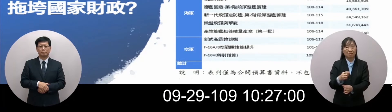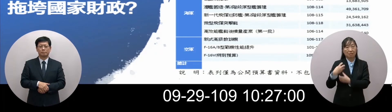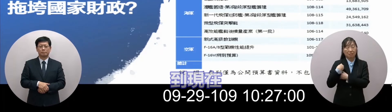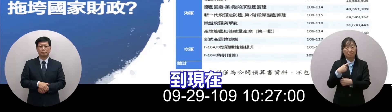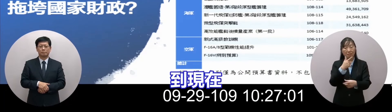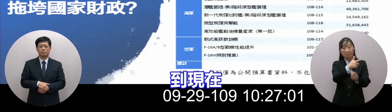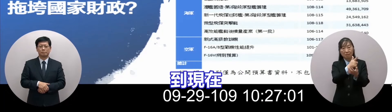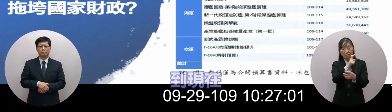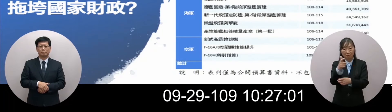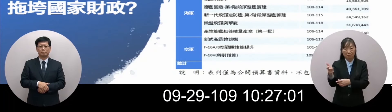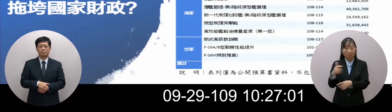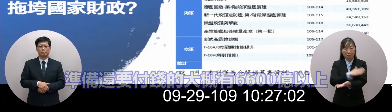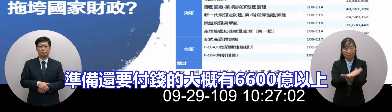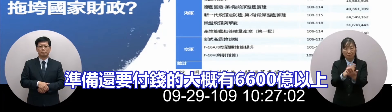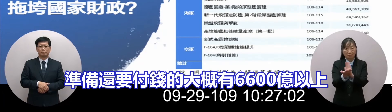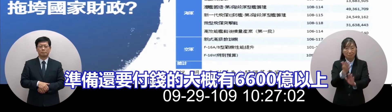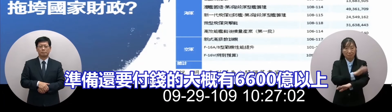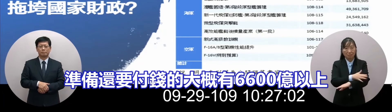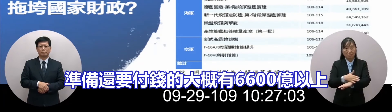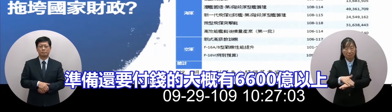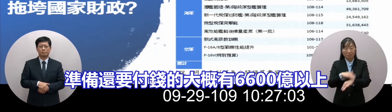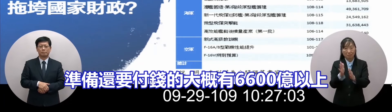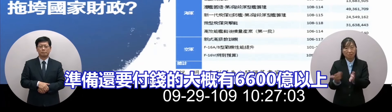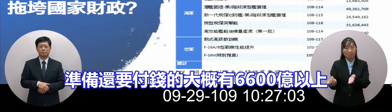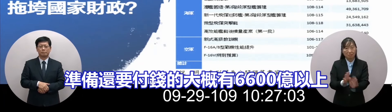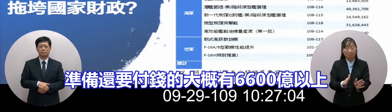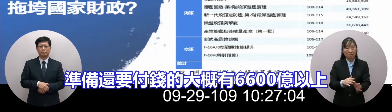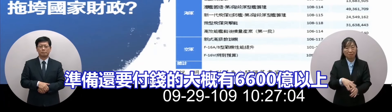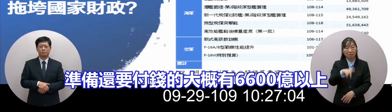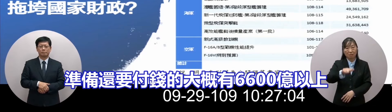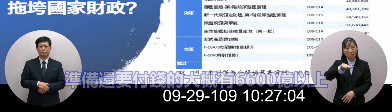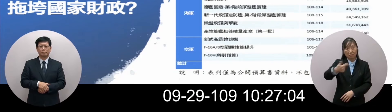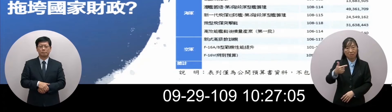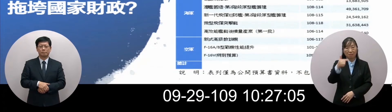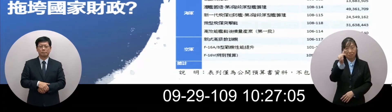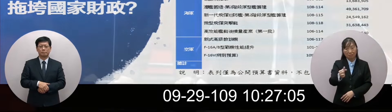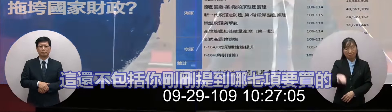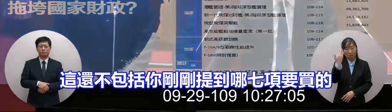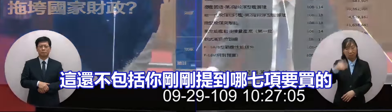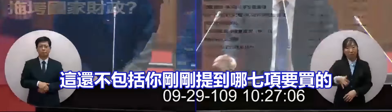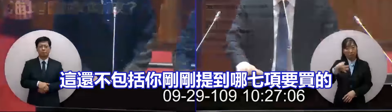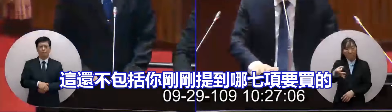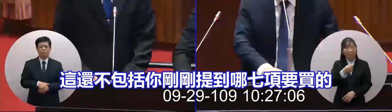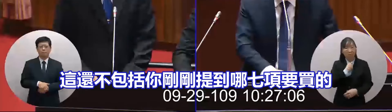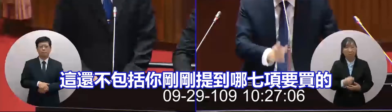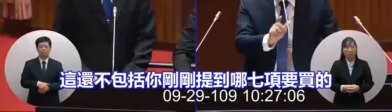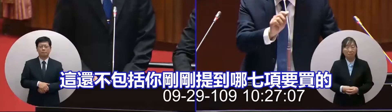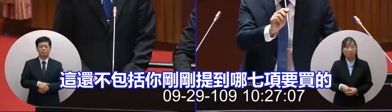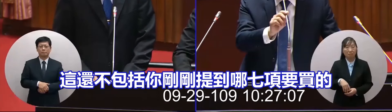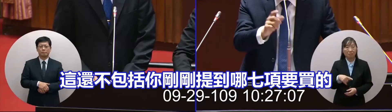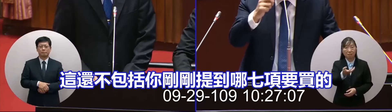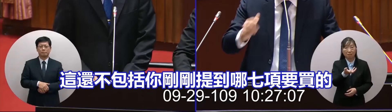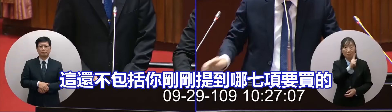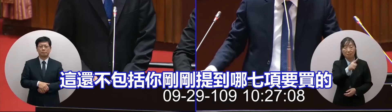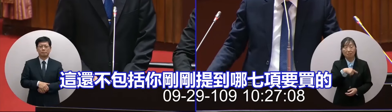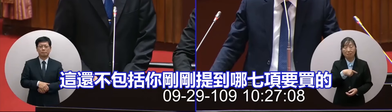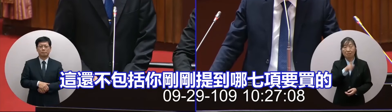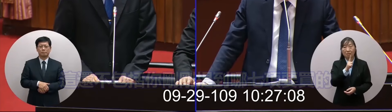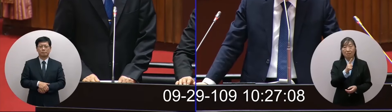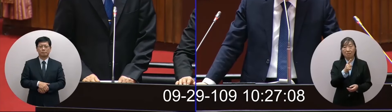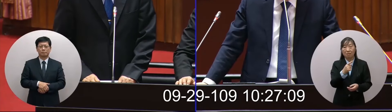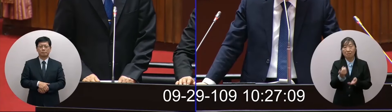啊，到现在准备还要付钱的大概6600亿以上。这个还不包括你刚刚提到那